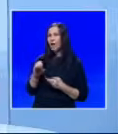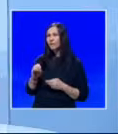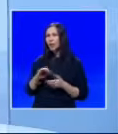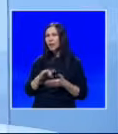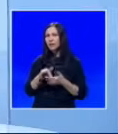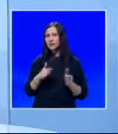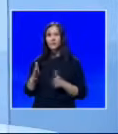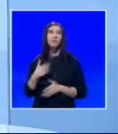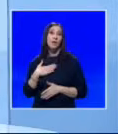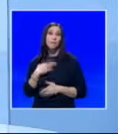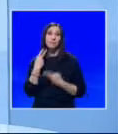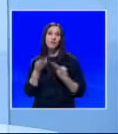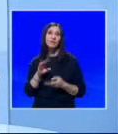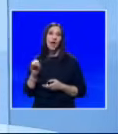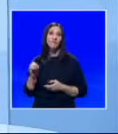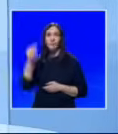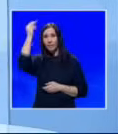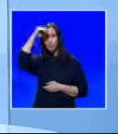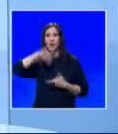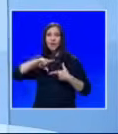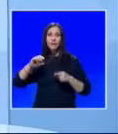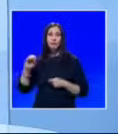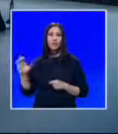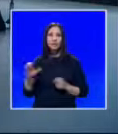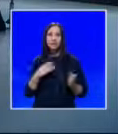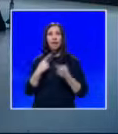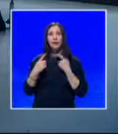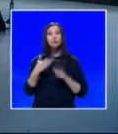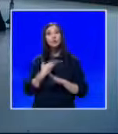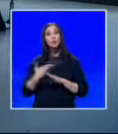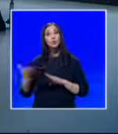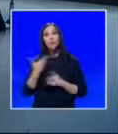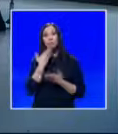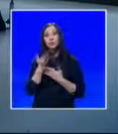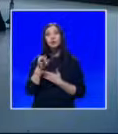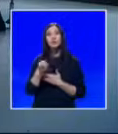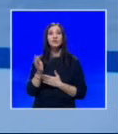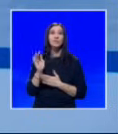имам предвид България, имам предвид НАТО и Европейския съюз. Разговор с продължение. Благодаря ви за това,